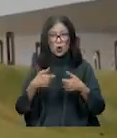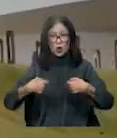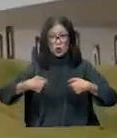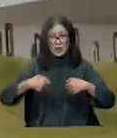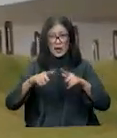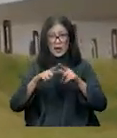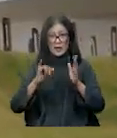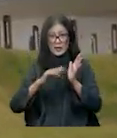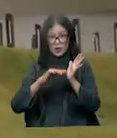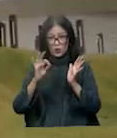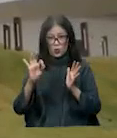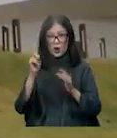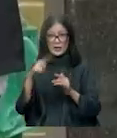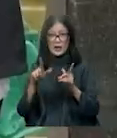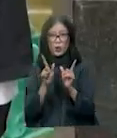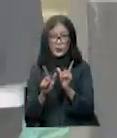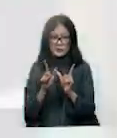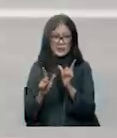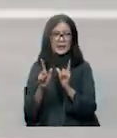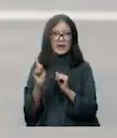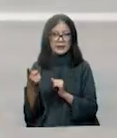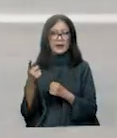pedoman kunjungan Nusantara.